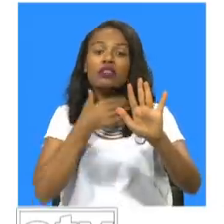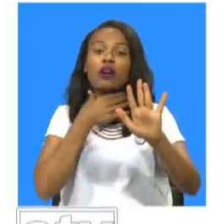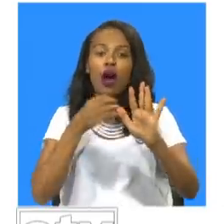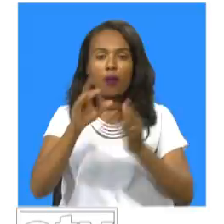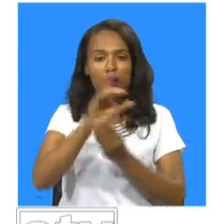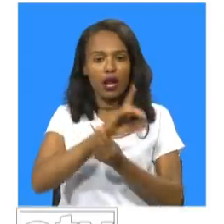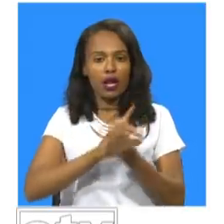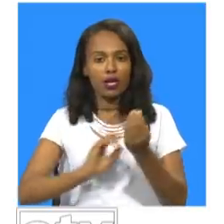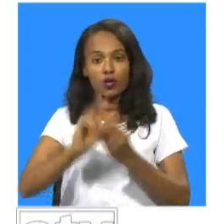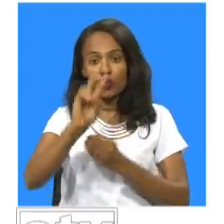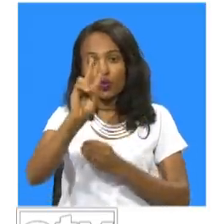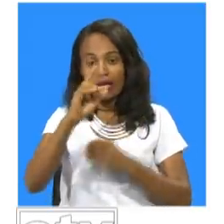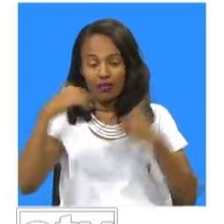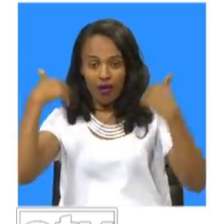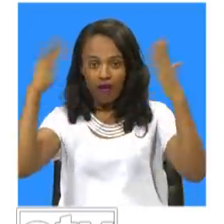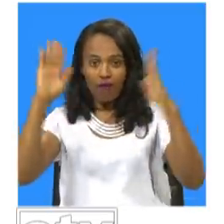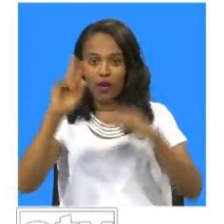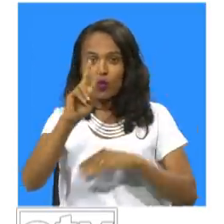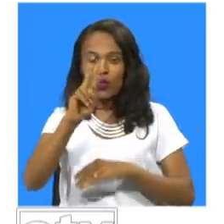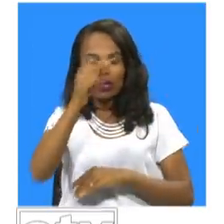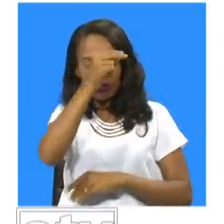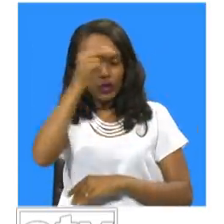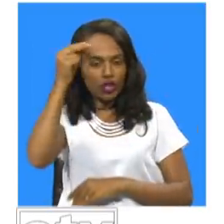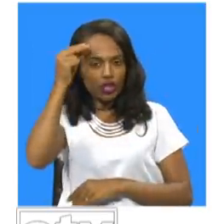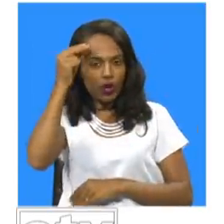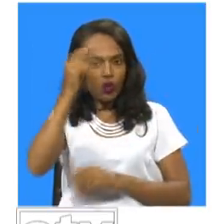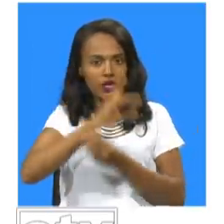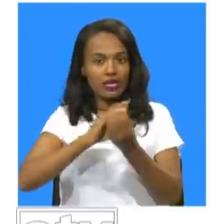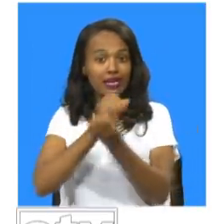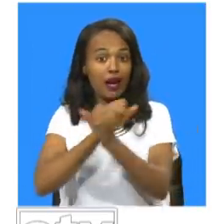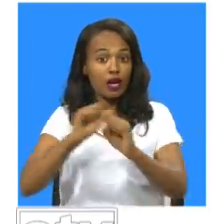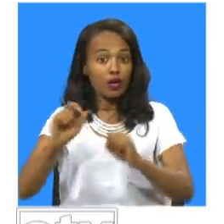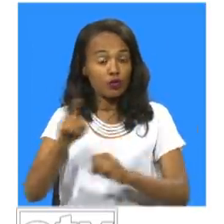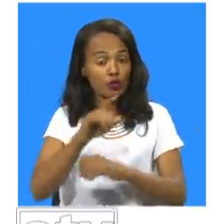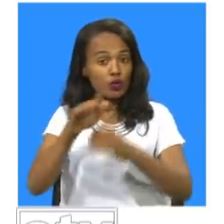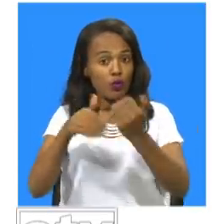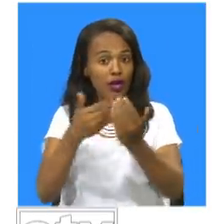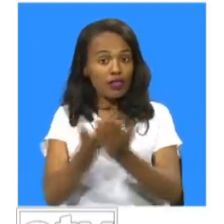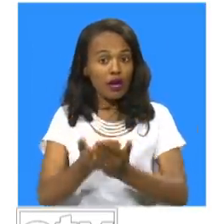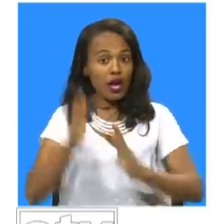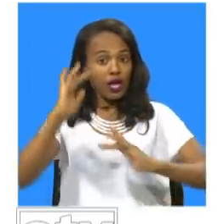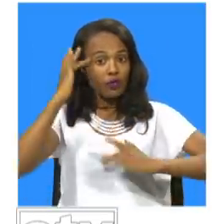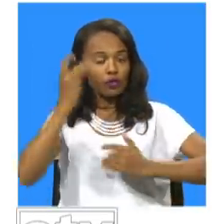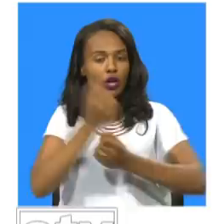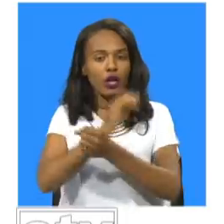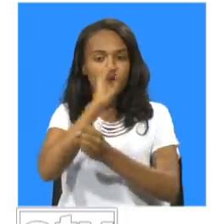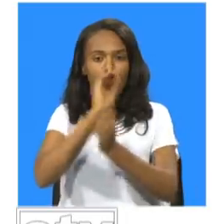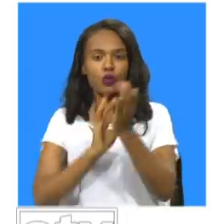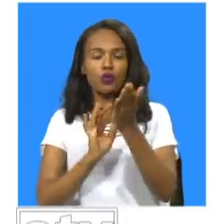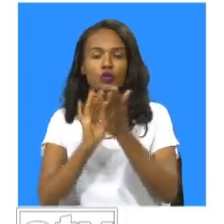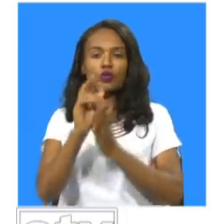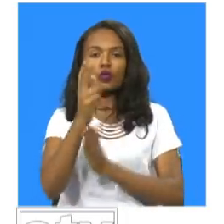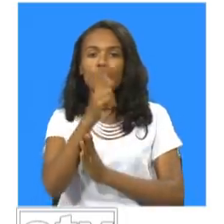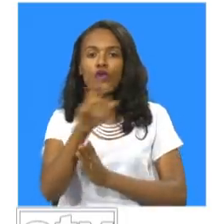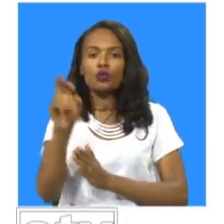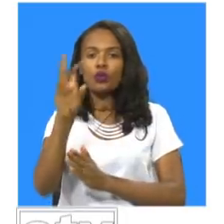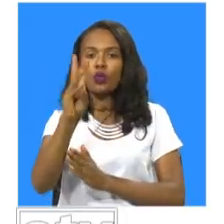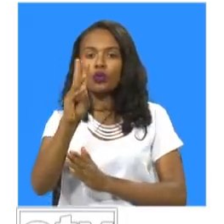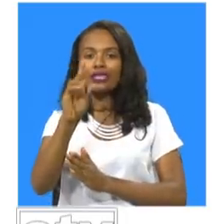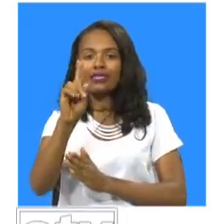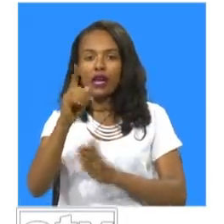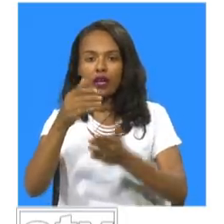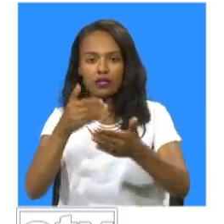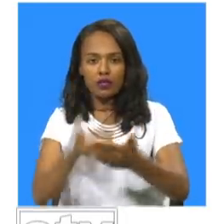ክልል፣ 2 ከአፋር ክልልና 2 ከቤኒሻንጉል ጉሙዝ ክልል ያገገሙ ሲሆን በአጠቃላይ ከበሽታ ያገገሙ ሰዎች ቁጥር